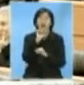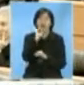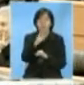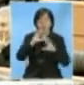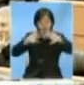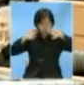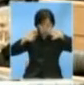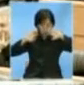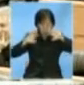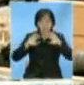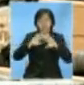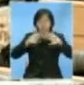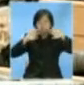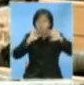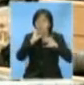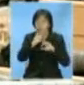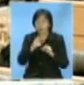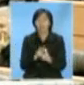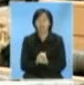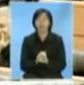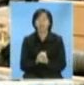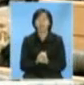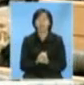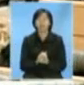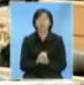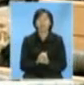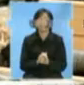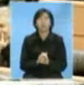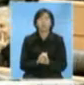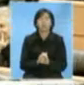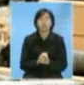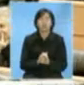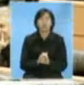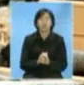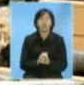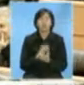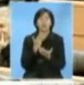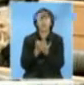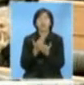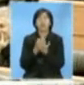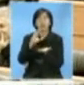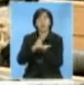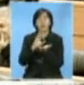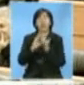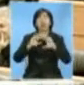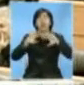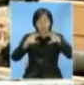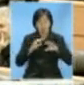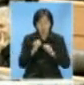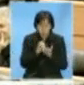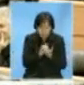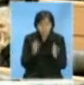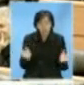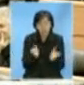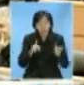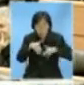อกกับรัฐบาลว่านี่คือให้เงินกู้และเงินงบประมาณแผ่นดินต้องช่วยพี่น้องช